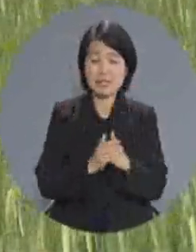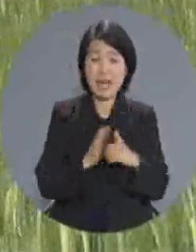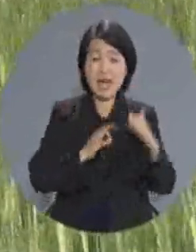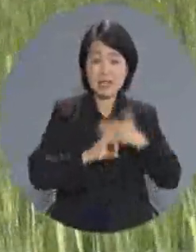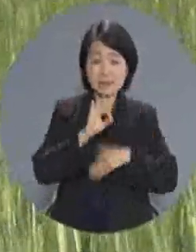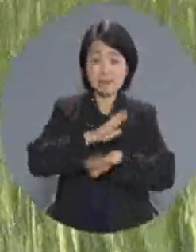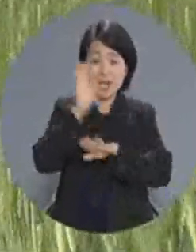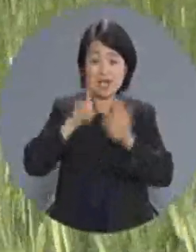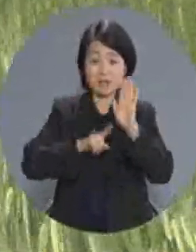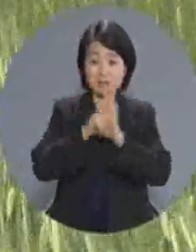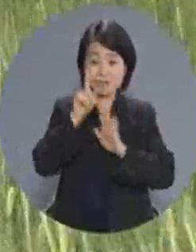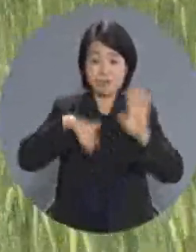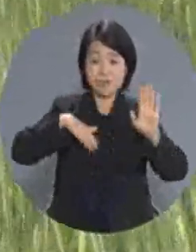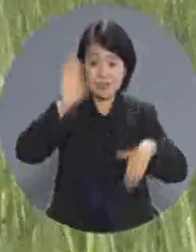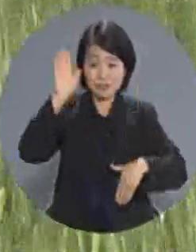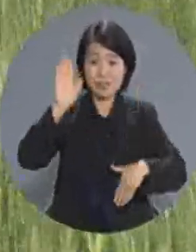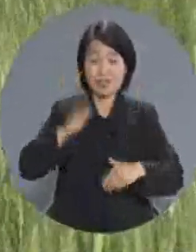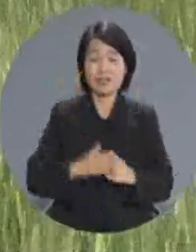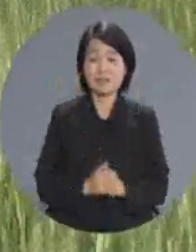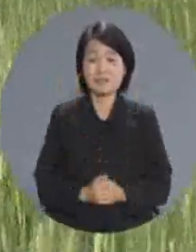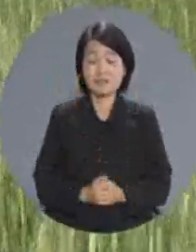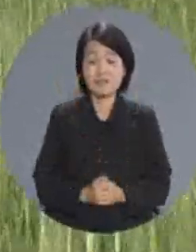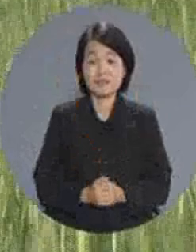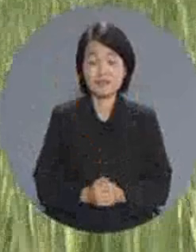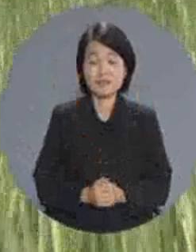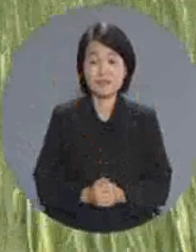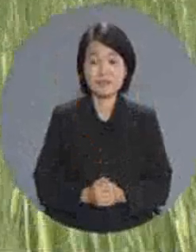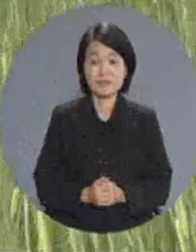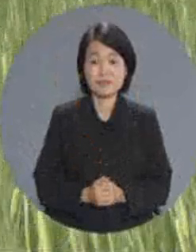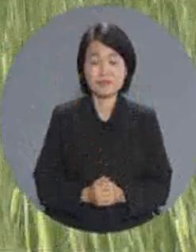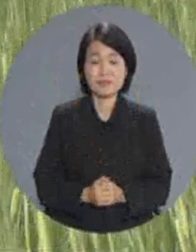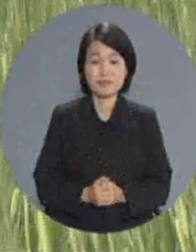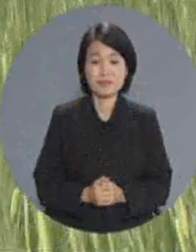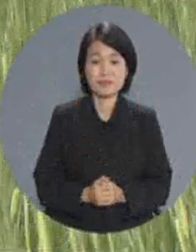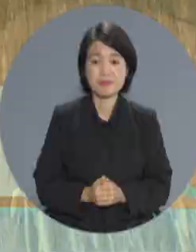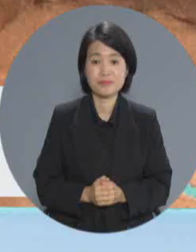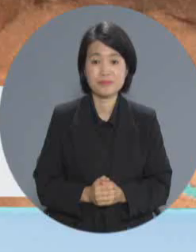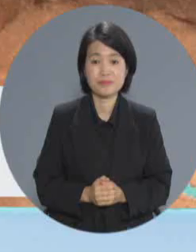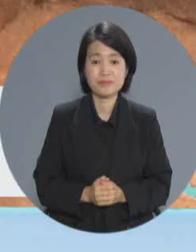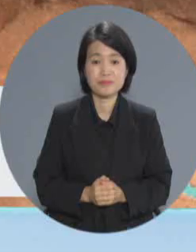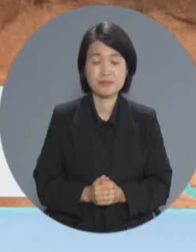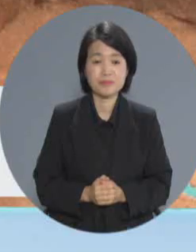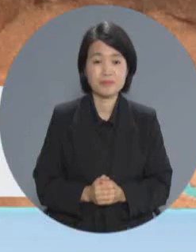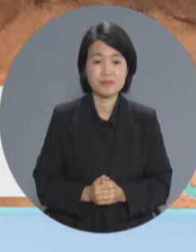여전히 크겠습니다. 지금까지 AI 날씨였습니다.